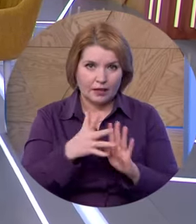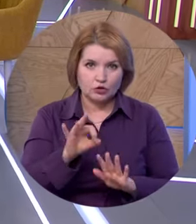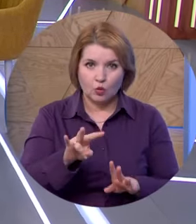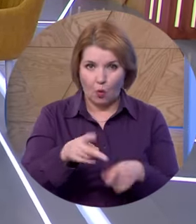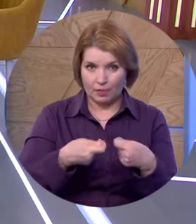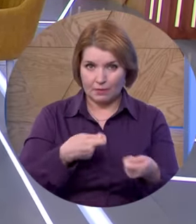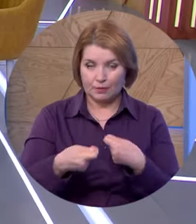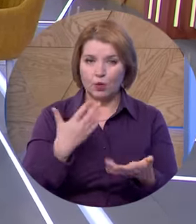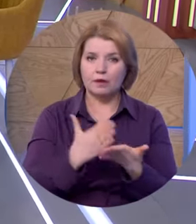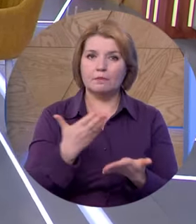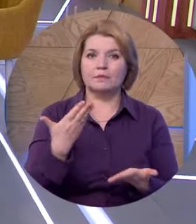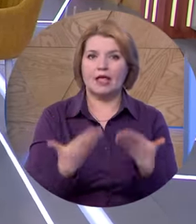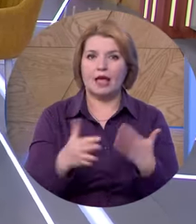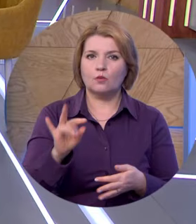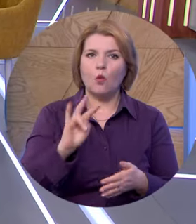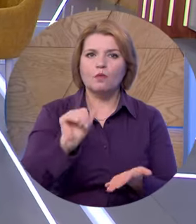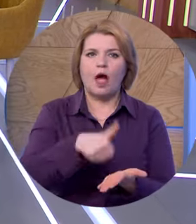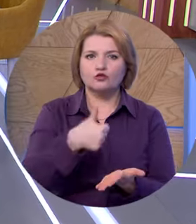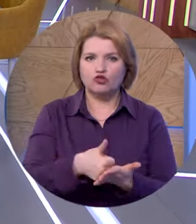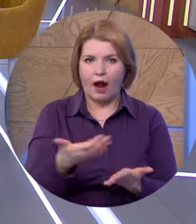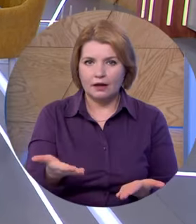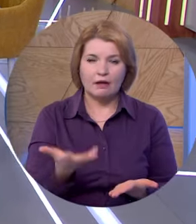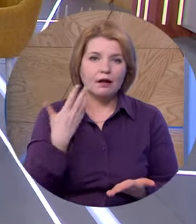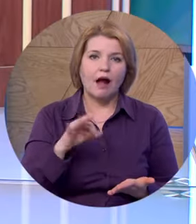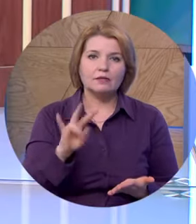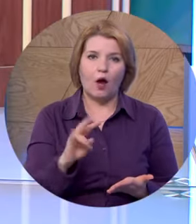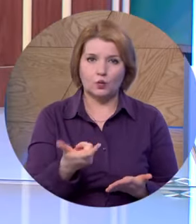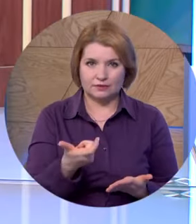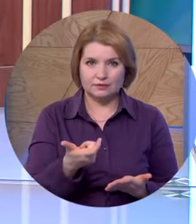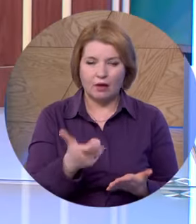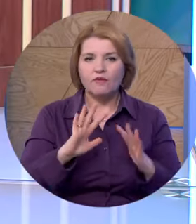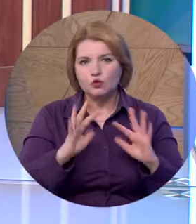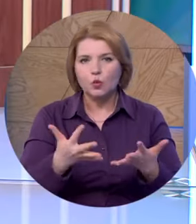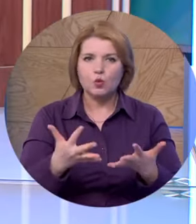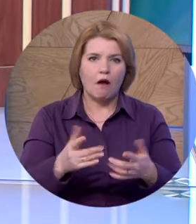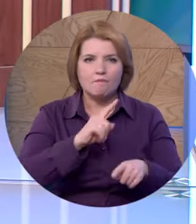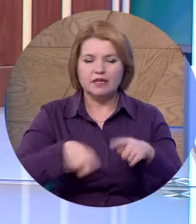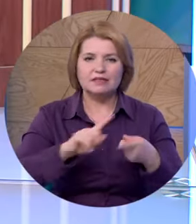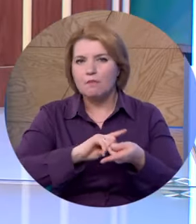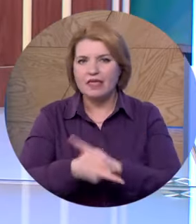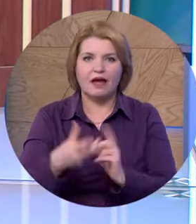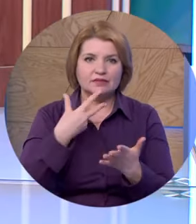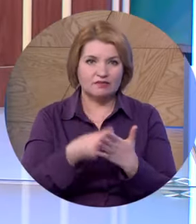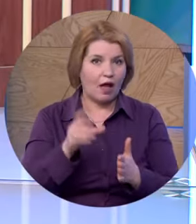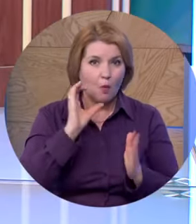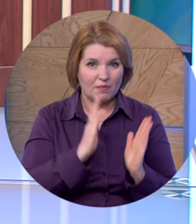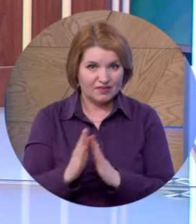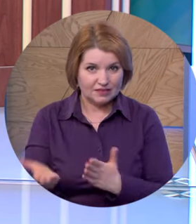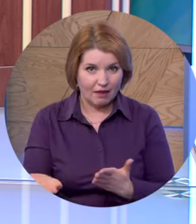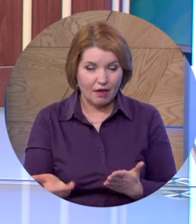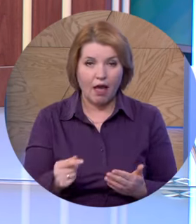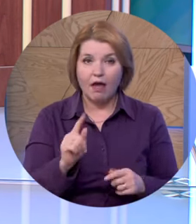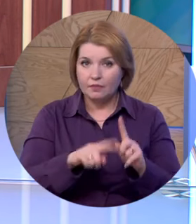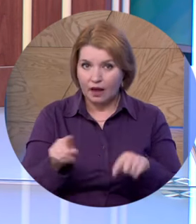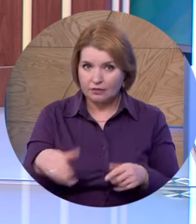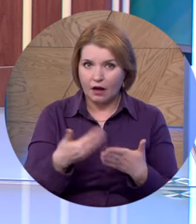это начальник в ситуации, как в обычной, когда он себя ведет с нами, вдруг меняет резко свое поведение, нам иногда кажется, что это действительно